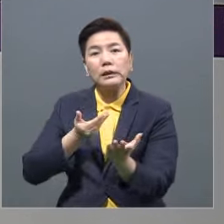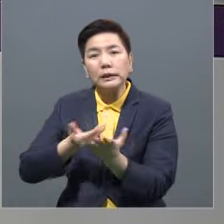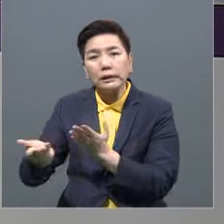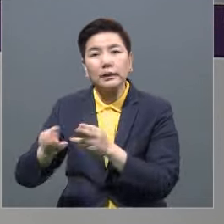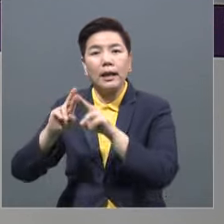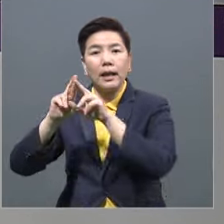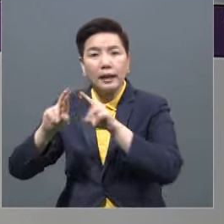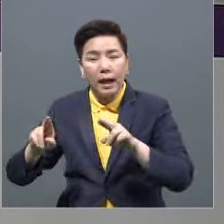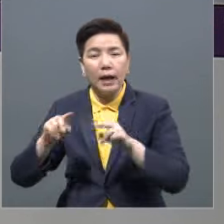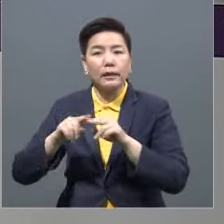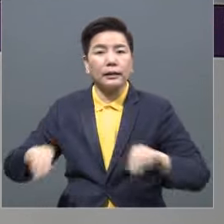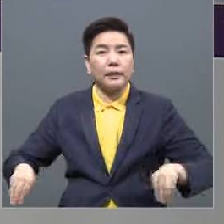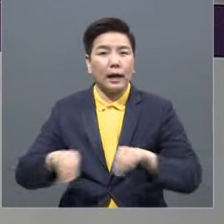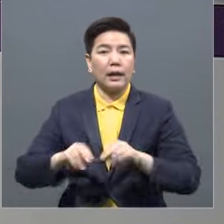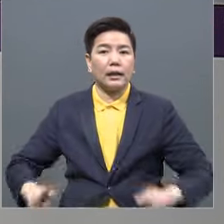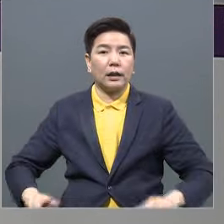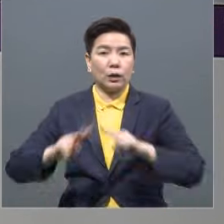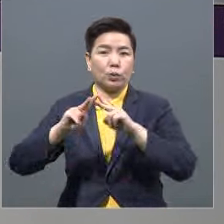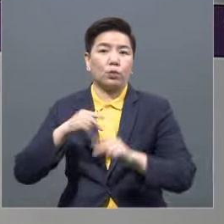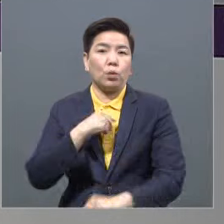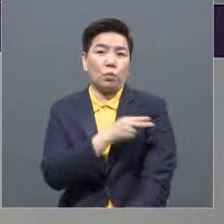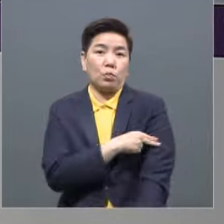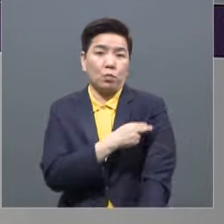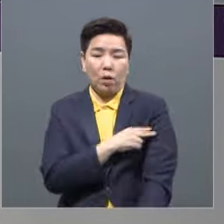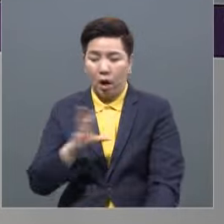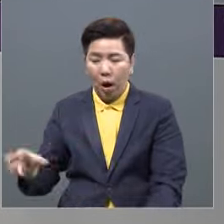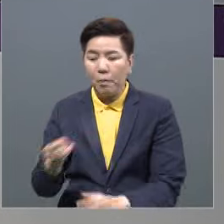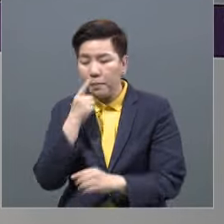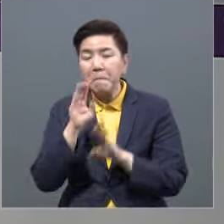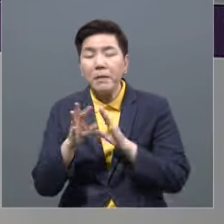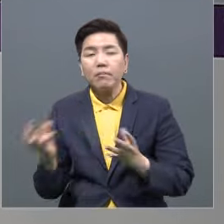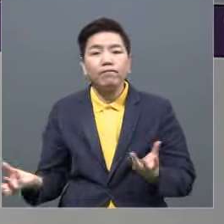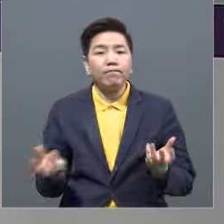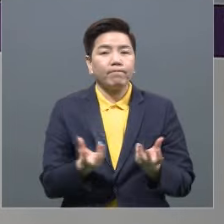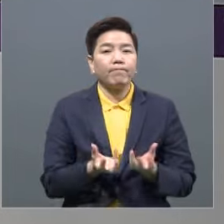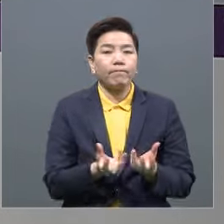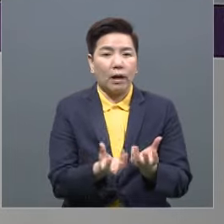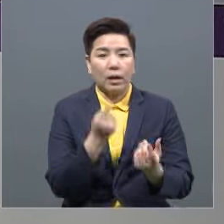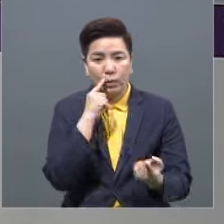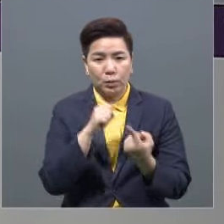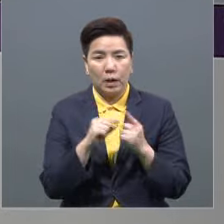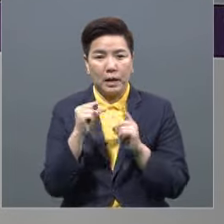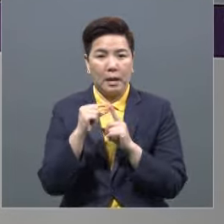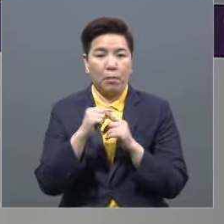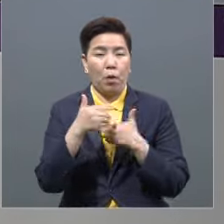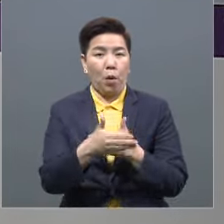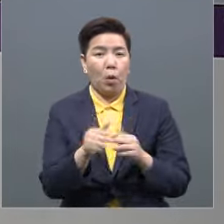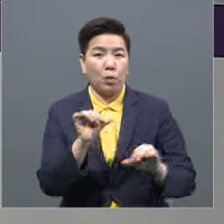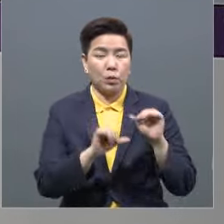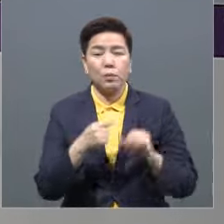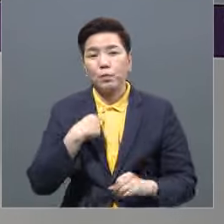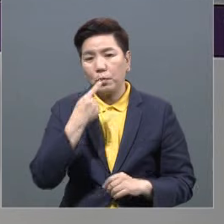ร้านค้าแถวกระทรวงสาธารณสุขเอามาเป็นตัวเปรียบเทียบนะครับซึ่งคำศัพท์ทางห้องปฏิบัติการเนี่ยเข